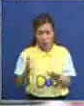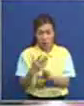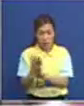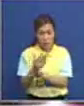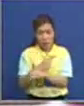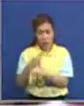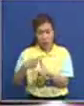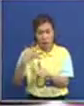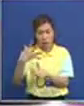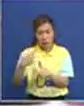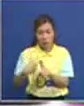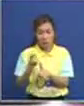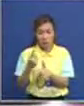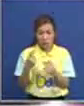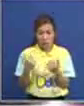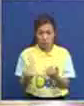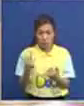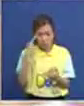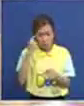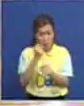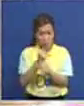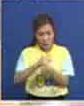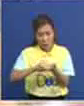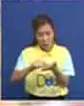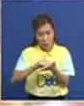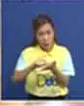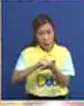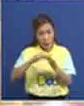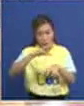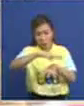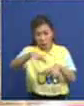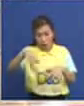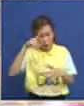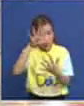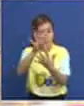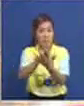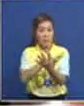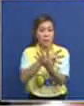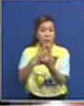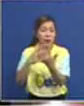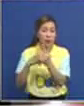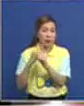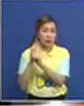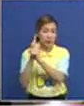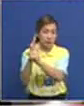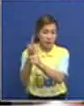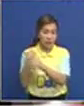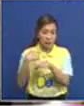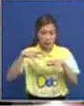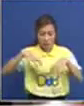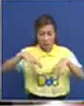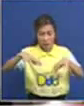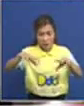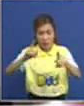นนี้หลังจากนั้นค่ะก็จะทำการปรับปรุงพื้นที่ตามแผนที่วางไว้โดยเริ่มพัฒนาริมคลององ